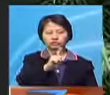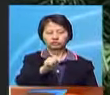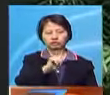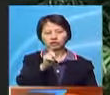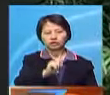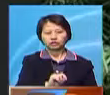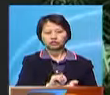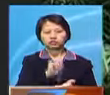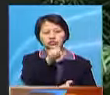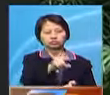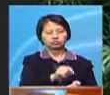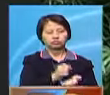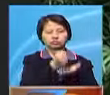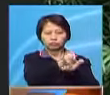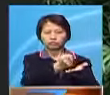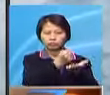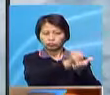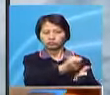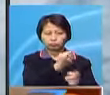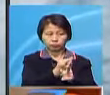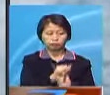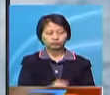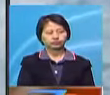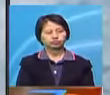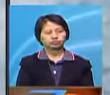dia sumbang, kan.